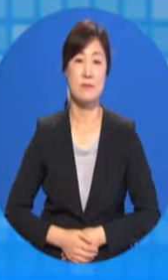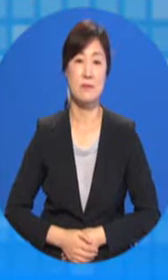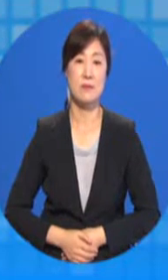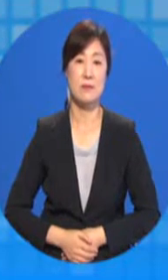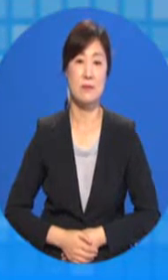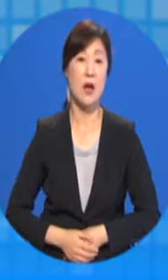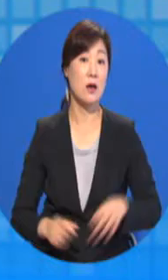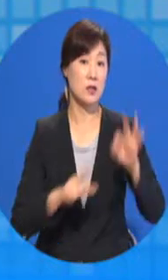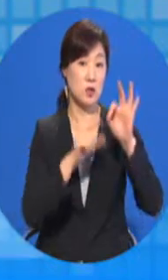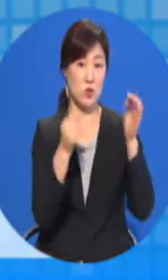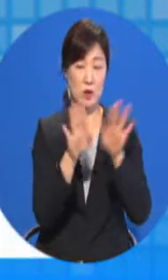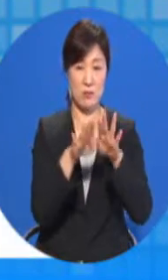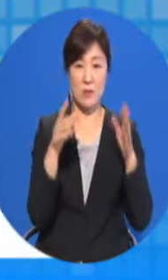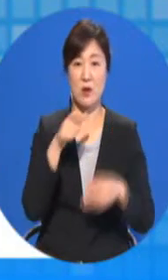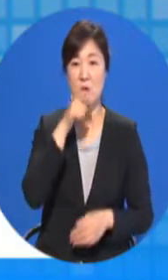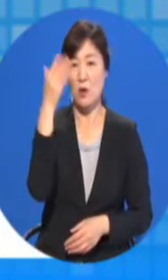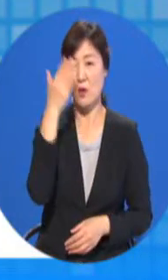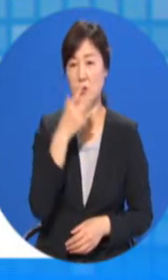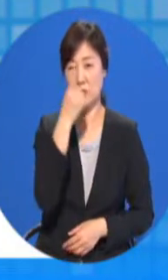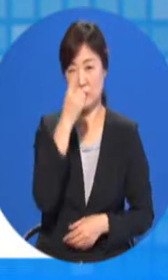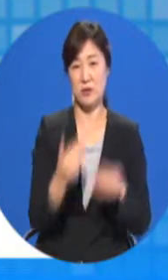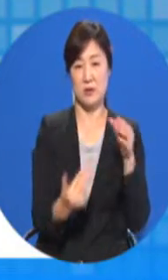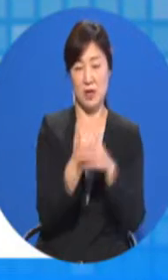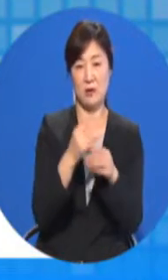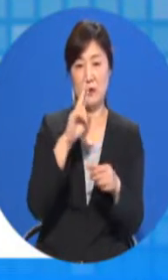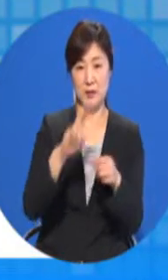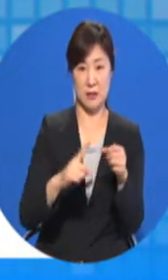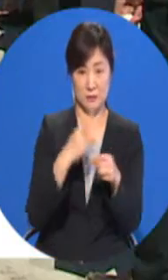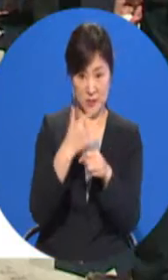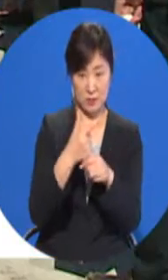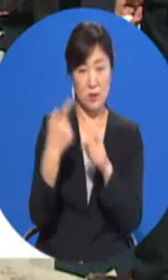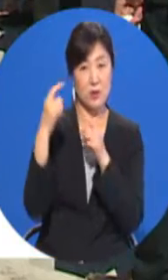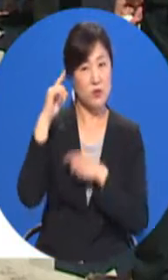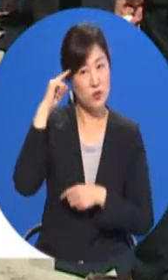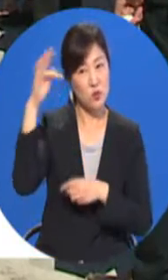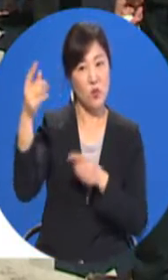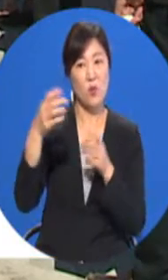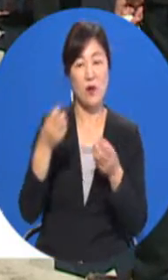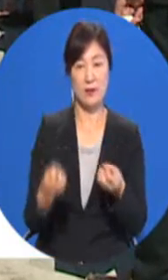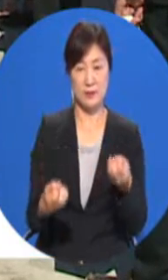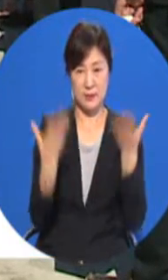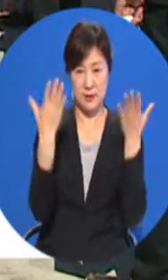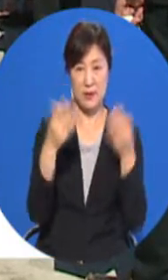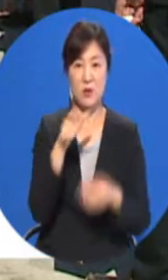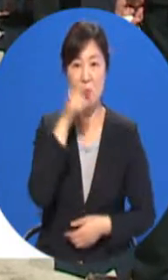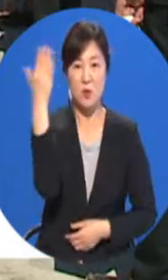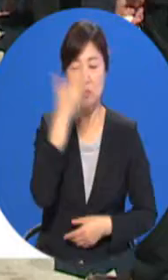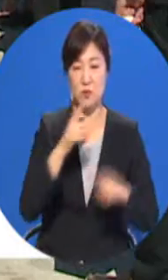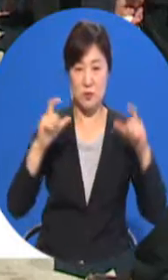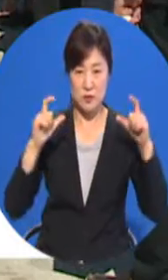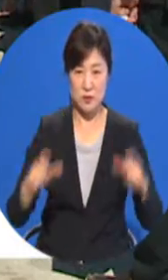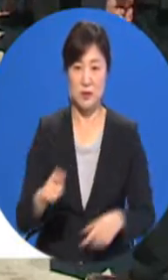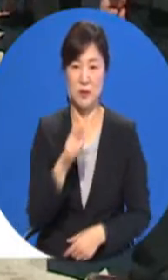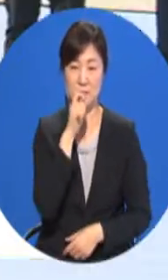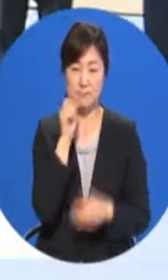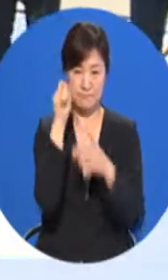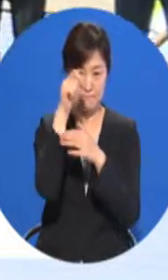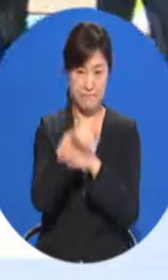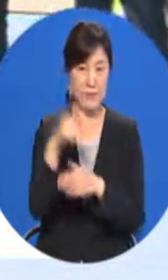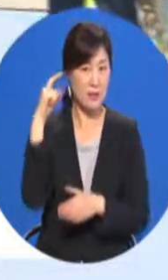다음 달 열리는 여순사건 71주기 추모행사에서 여수 지역 전역에 묵념 사이렌을 울리는 방안이